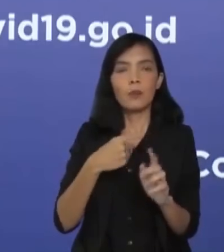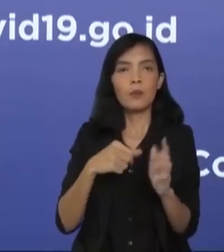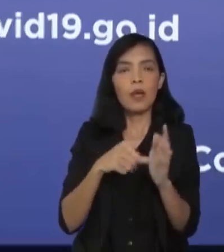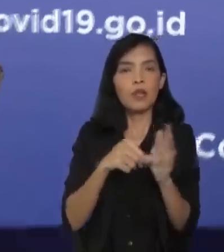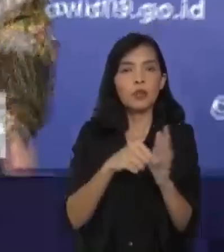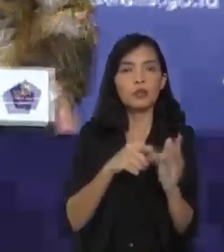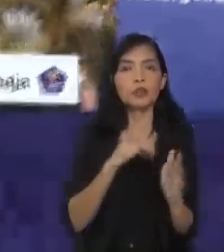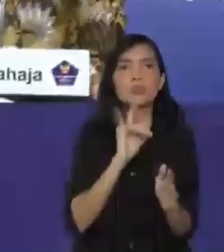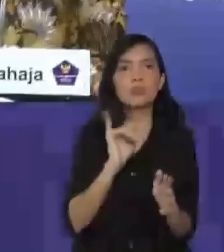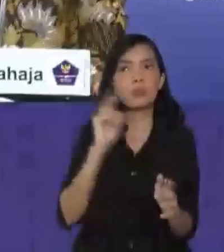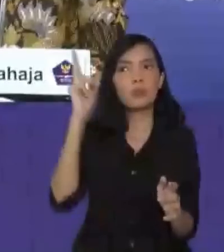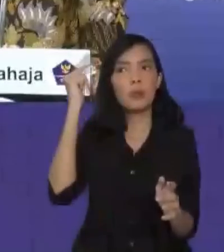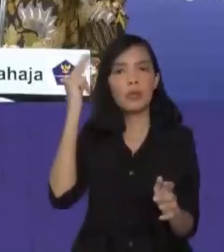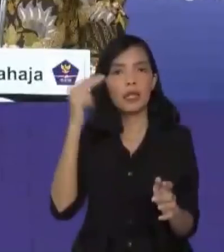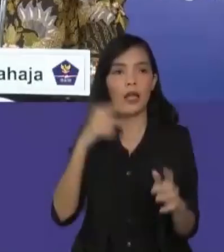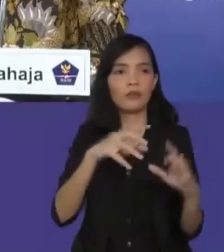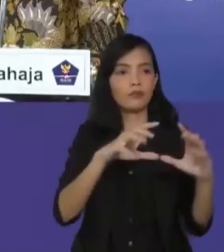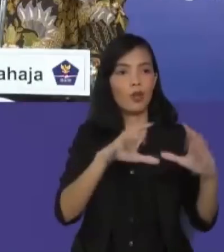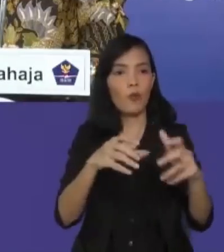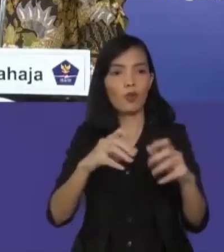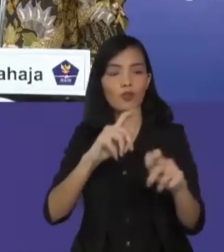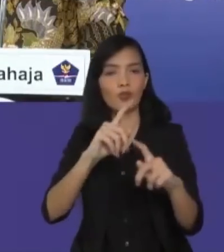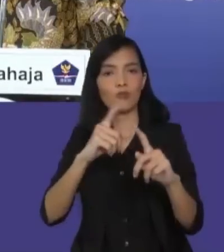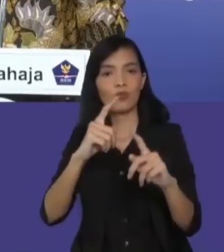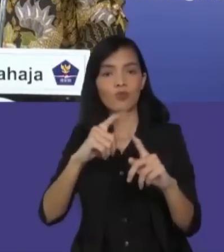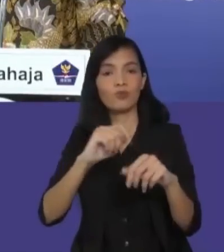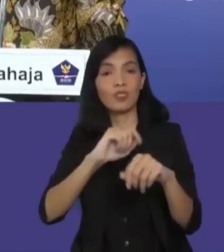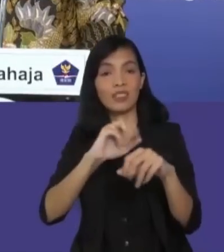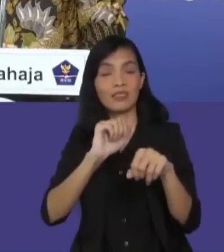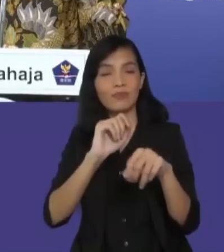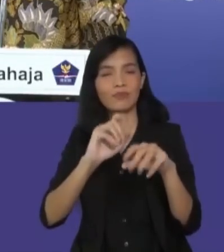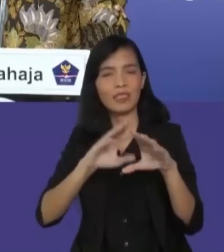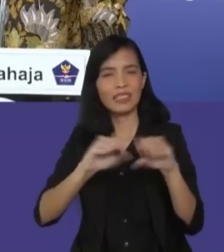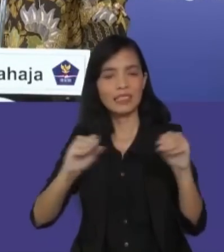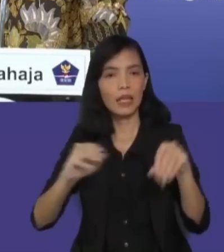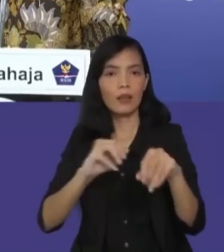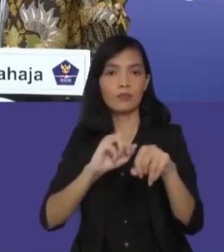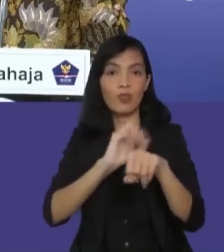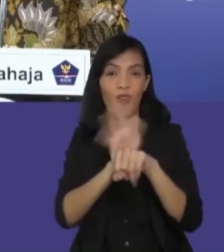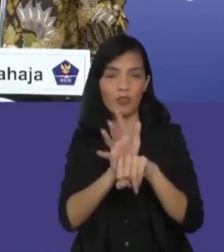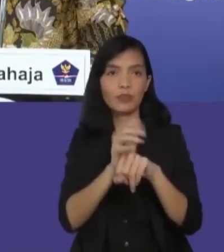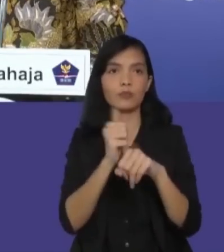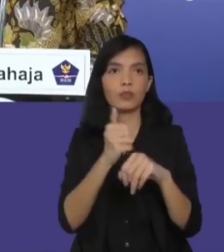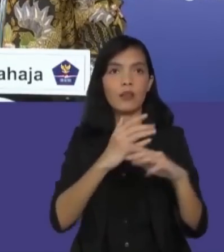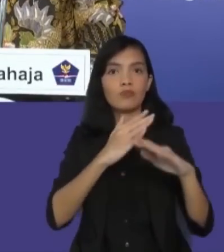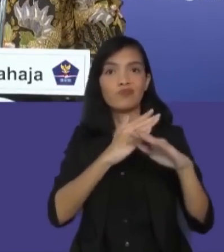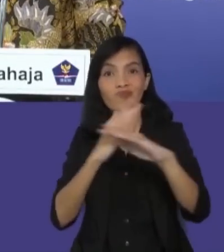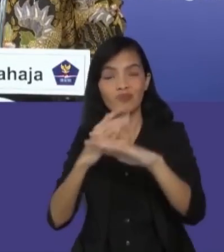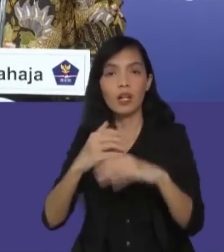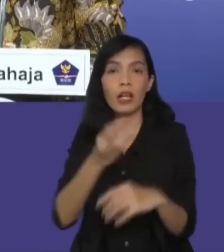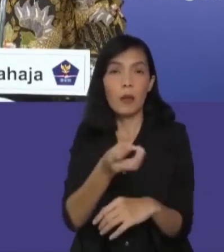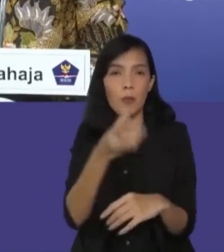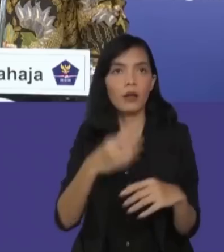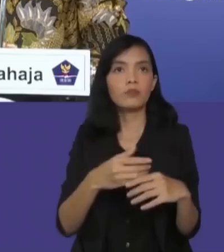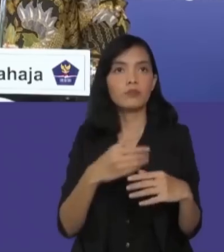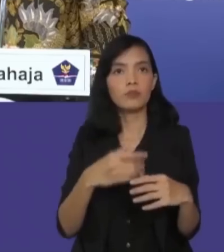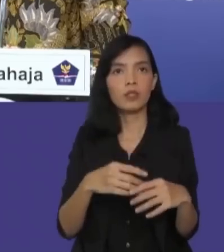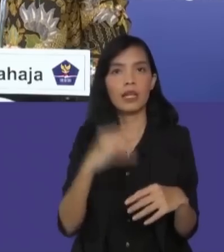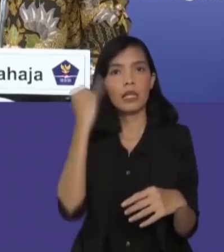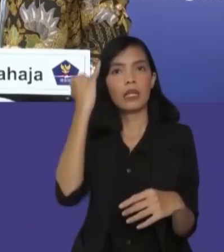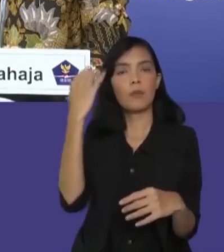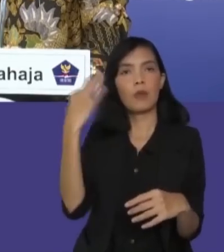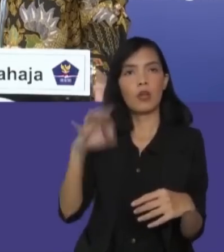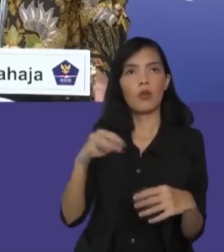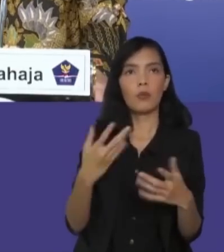membantu pemerintah dan gugus tugas untuk melakukan pengujian dalam skala massal tadi. Salah satu inovasi yang kami coba kenalkan